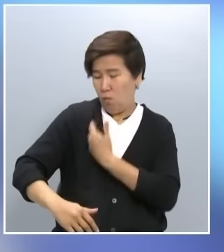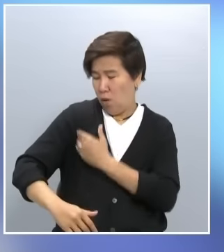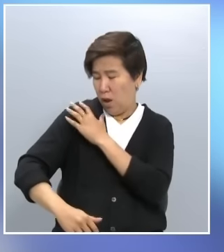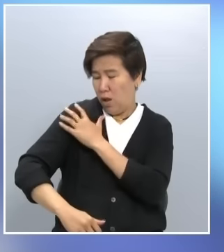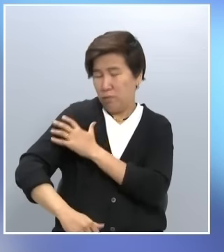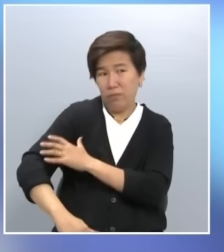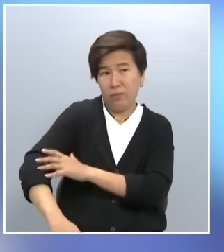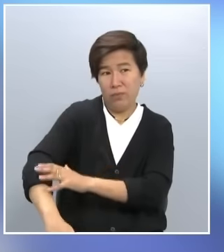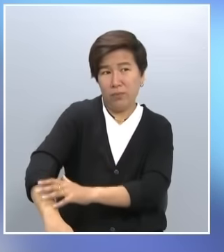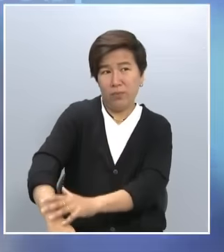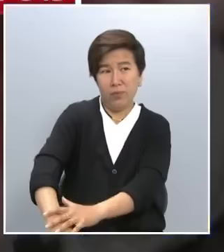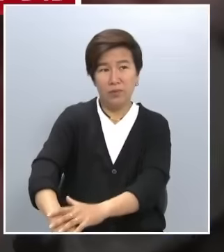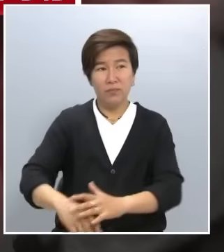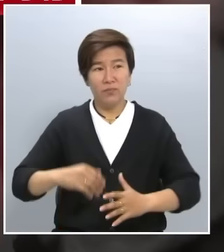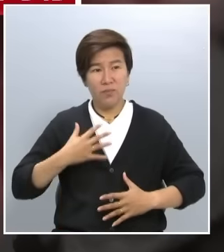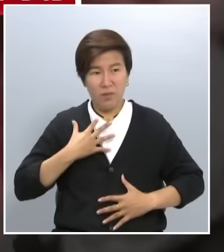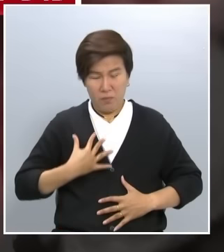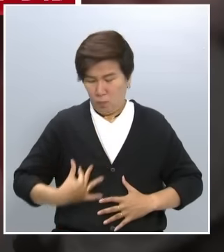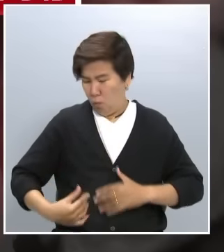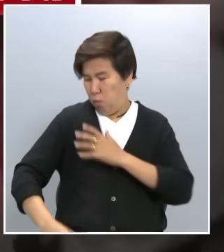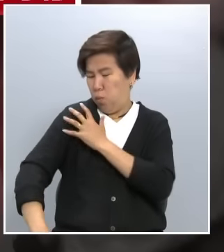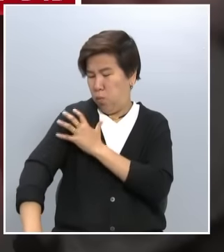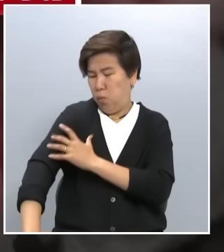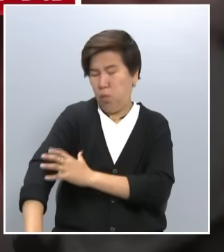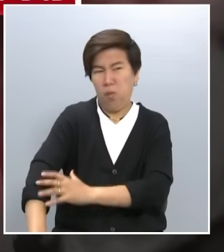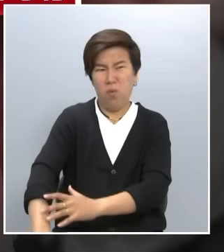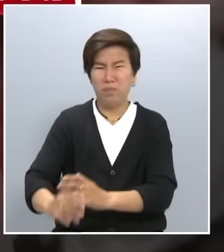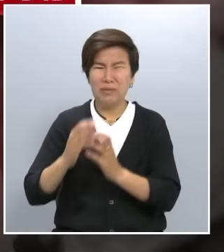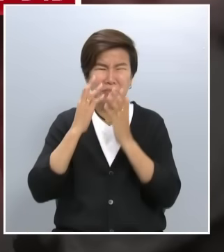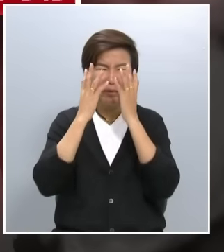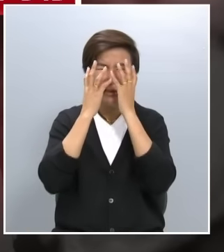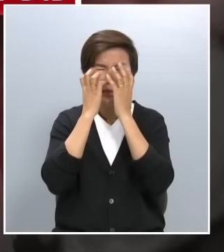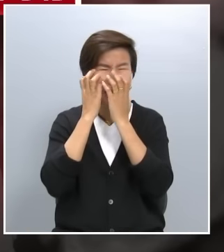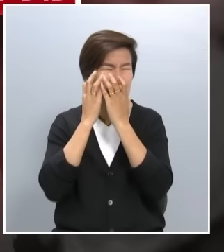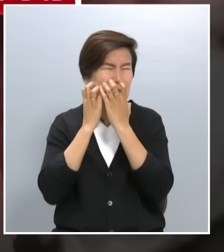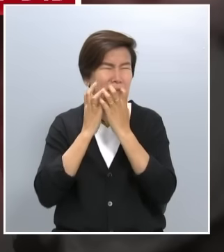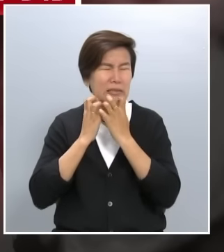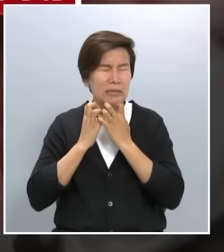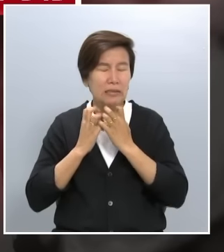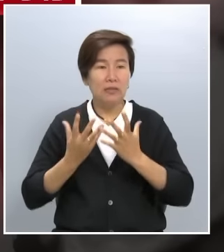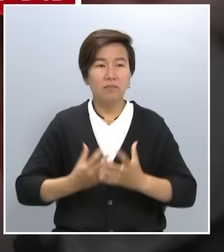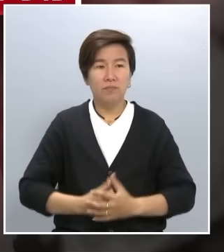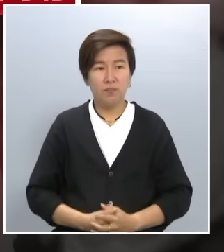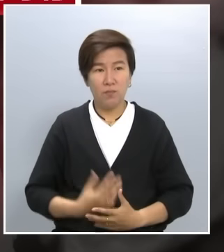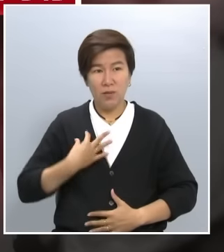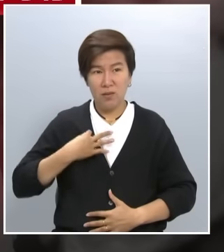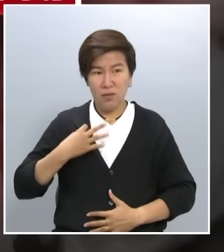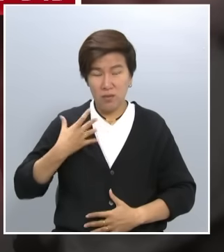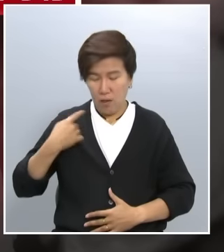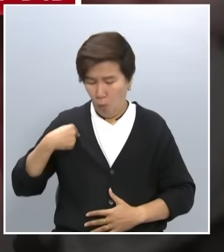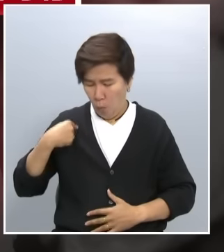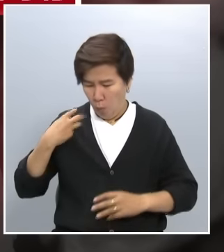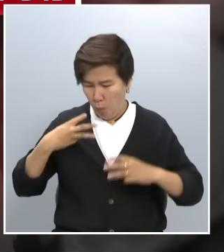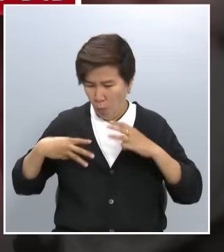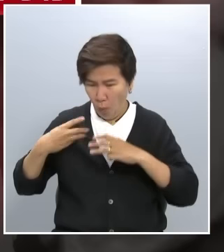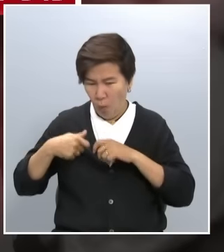างเสื้อผ้าเดี๋ยวจะเห็นนะคะเสื้อผ้าของเธอเนี่ยขาดเป็นรูเลยทางตำรวจลงพื้นที่ไปตรวจสอบจุ